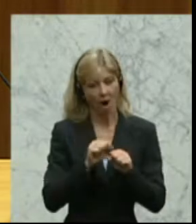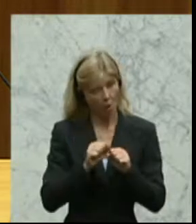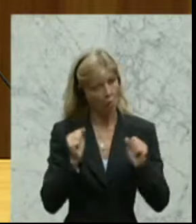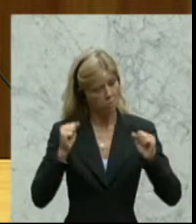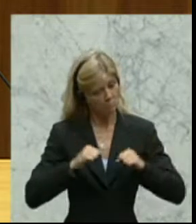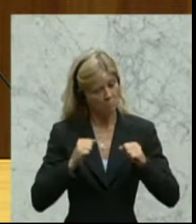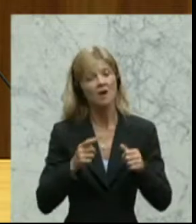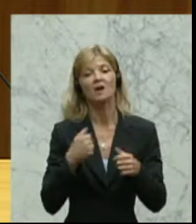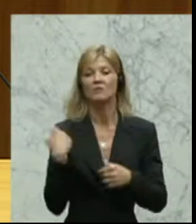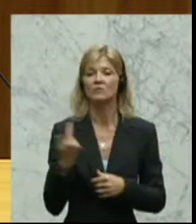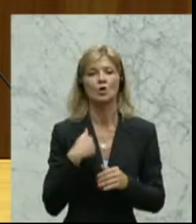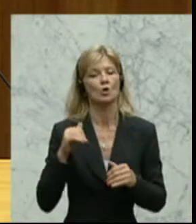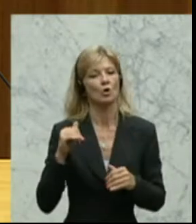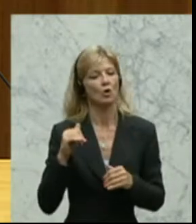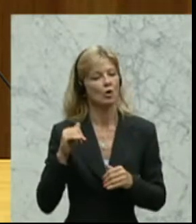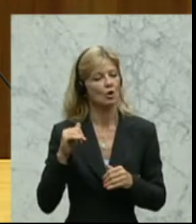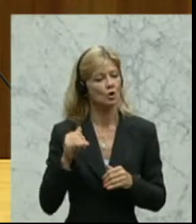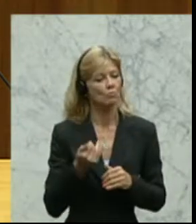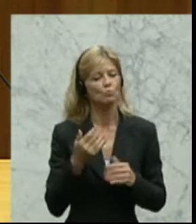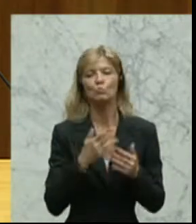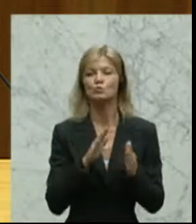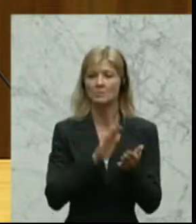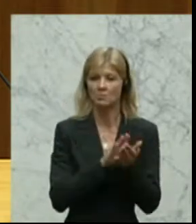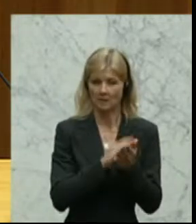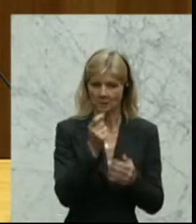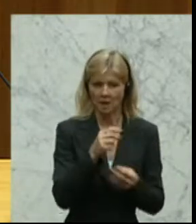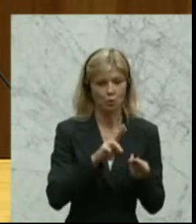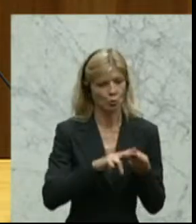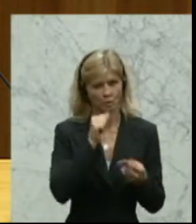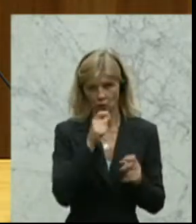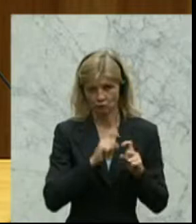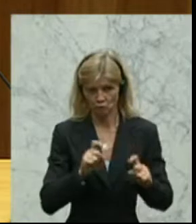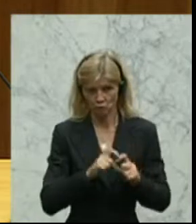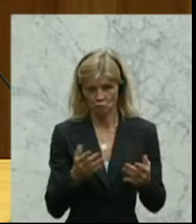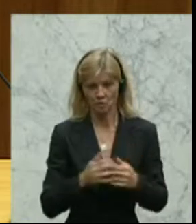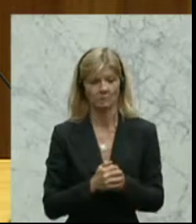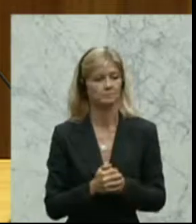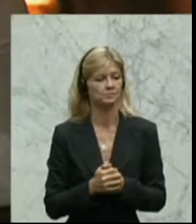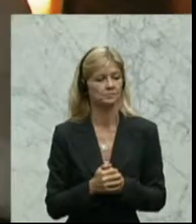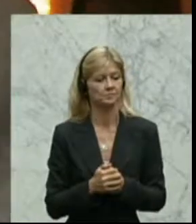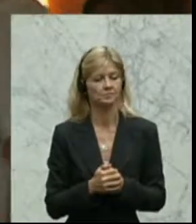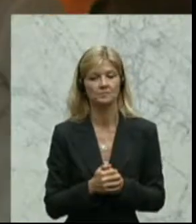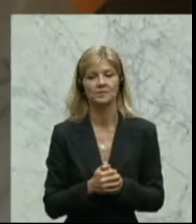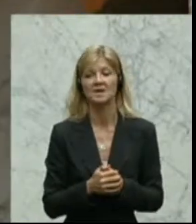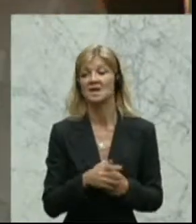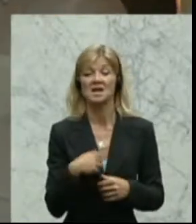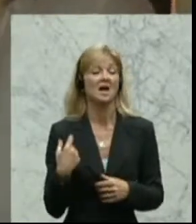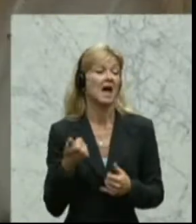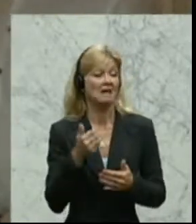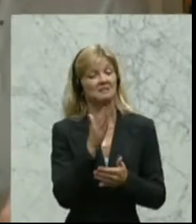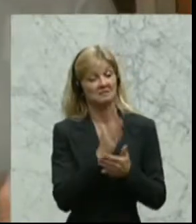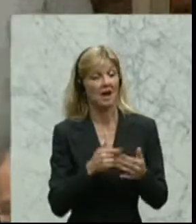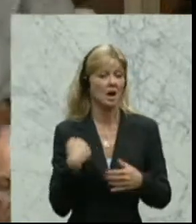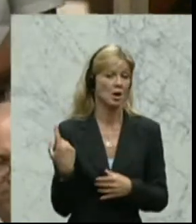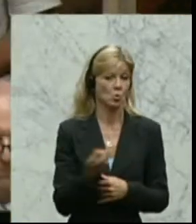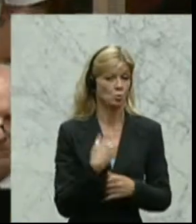weniger Geld durchkommen werden müssen, denn ein Teil unseres derzeitigen Haushalts ist auf Schulden aufgebaut und das wird ein Ende